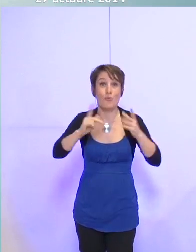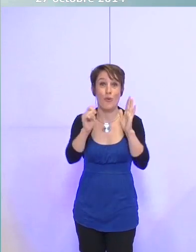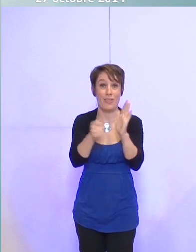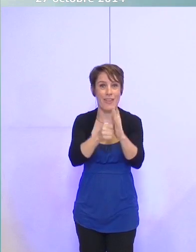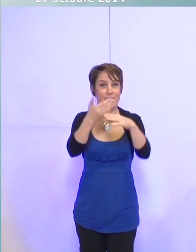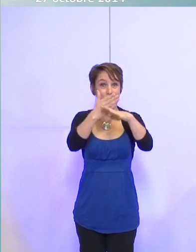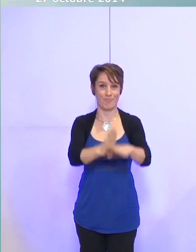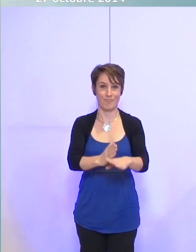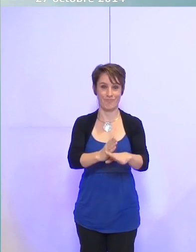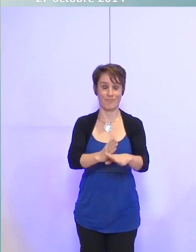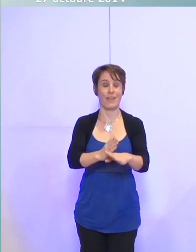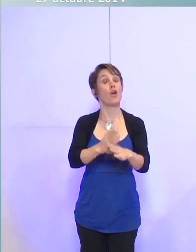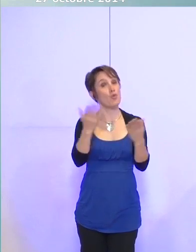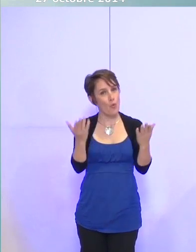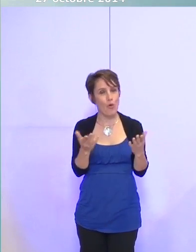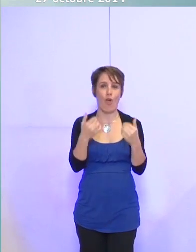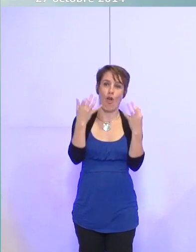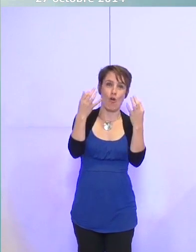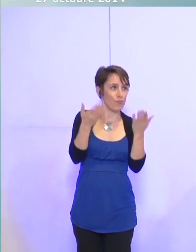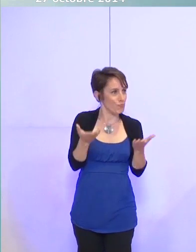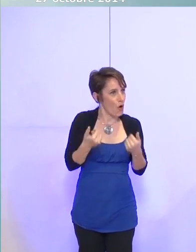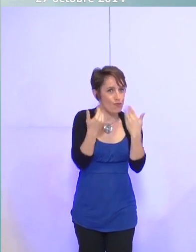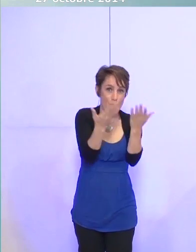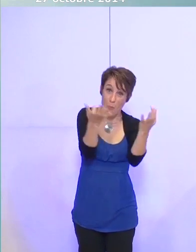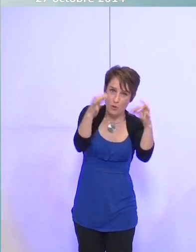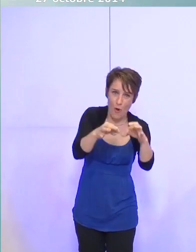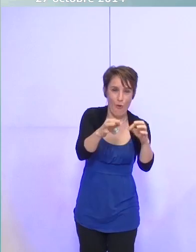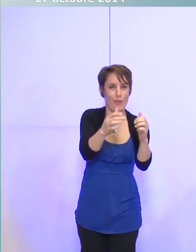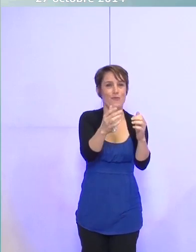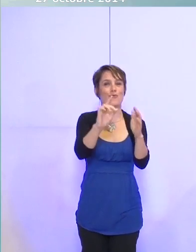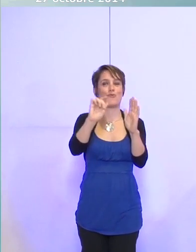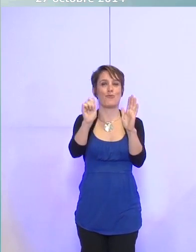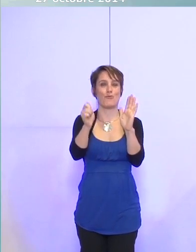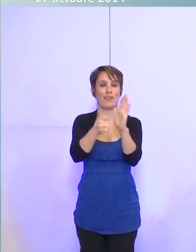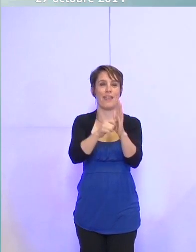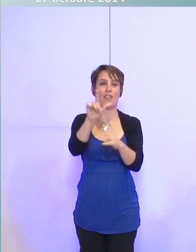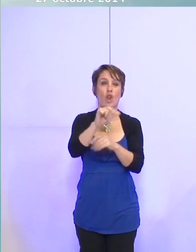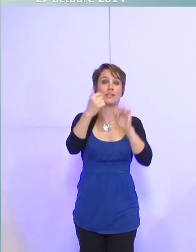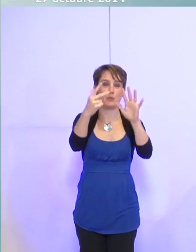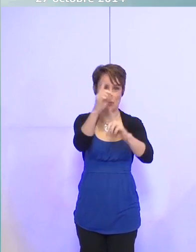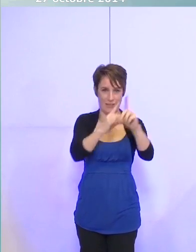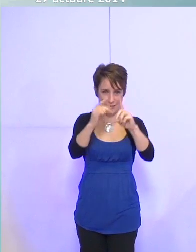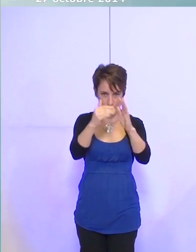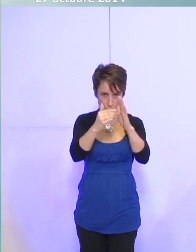donne tous rendez-vous le lundi. Enfin, nous vous donnons rendez-vous, pardon, le lundi 8 décembre 2014 à